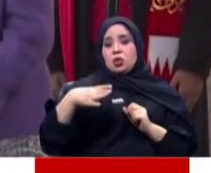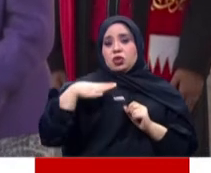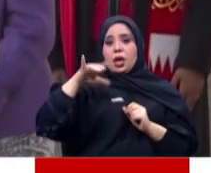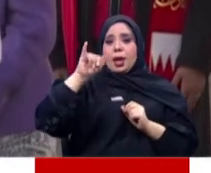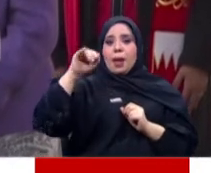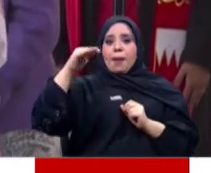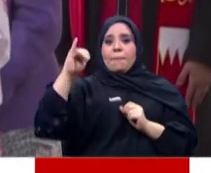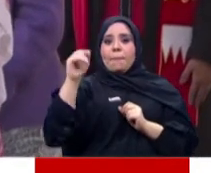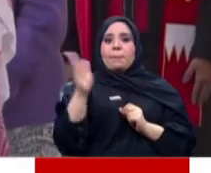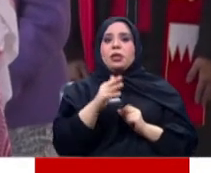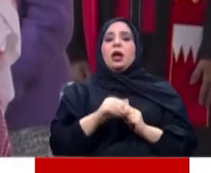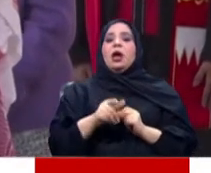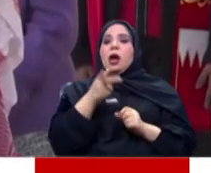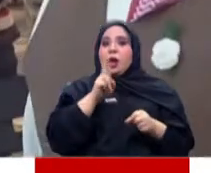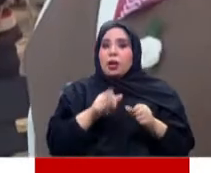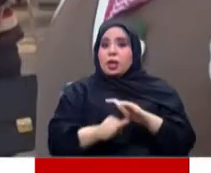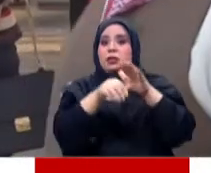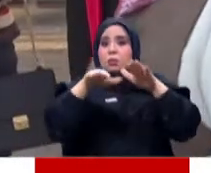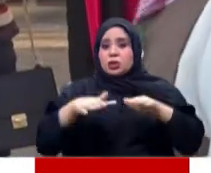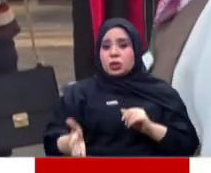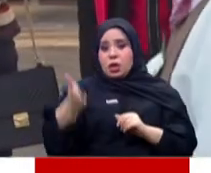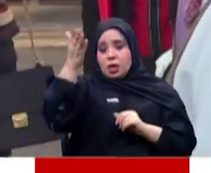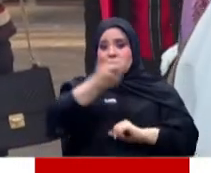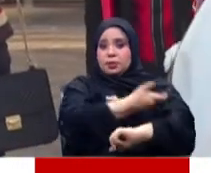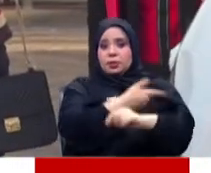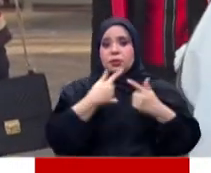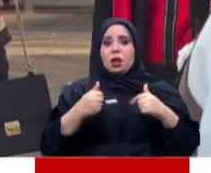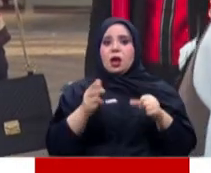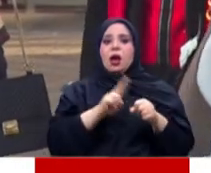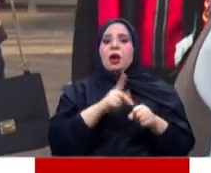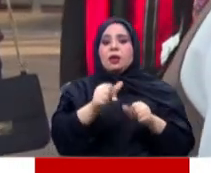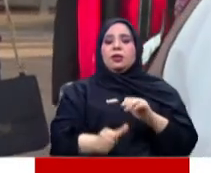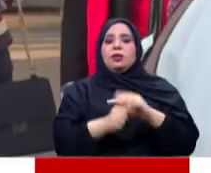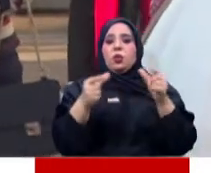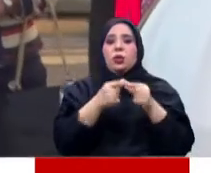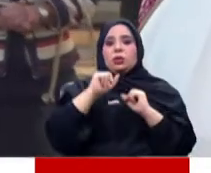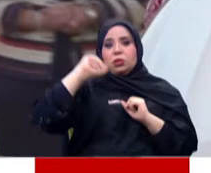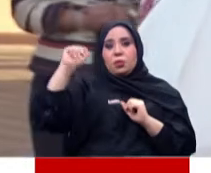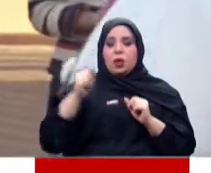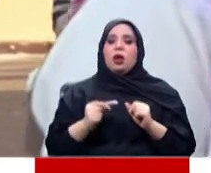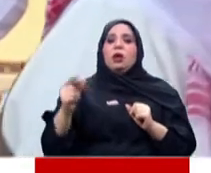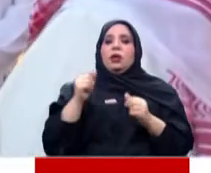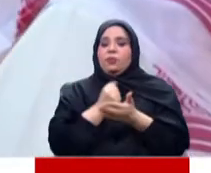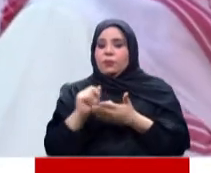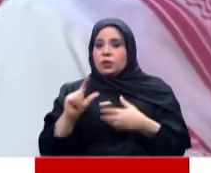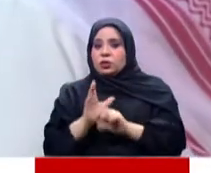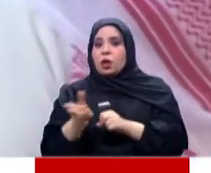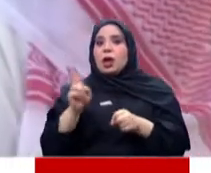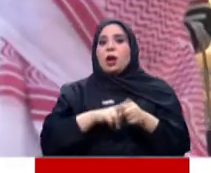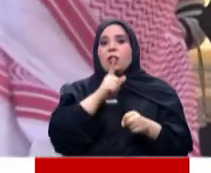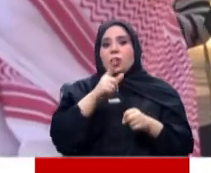محمد بن عبد الله الخليفة رئيس المجلس الأعلى للصحة رئيس الفريق الوطني الطبي للتصدي لفيروس